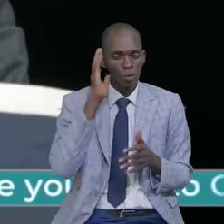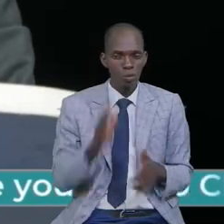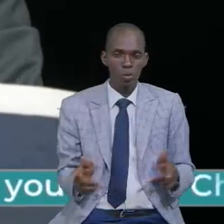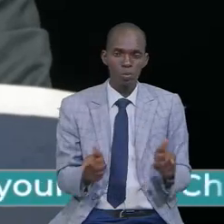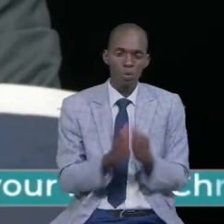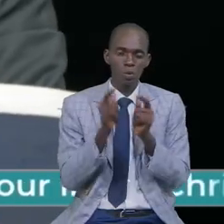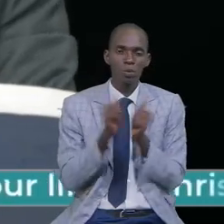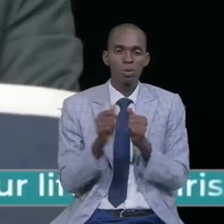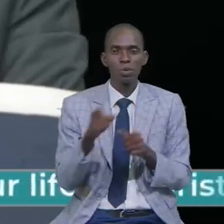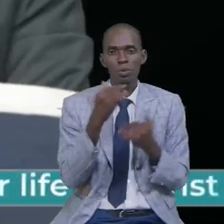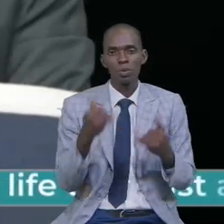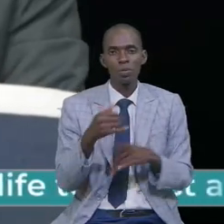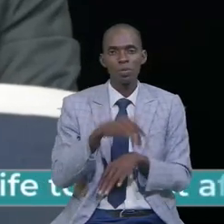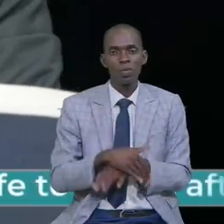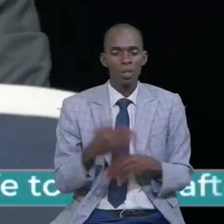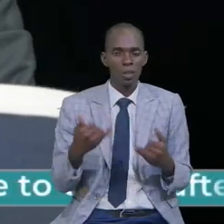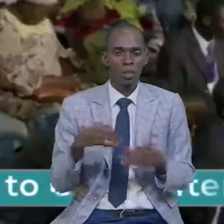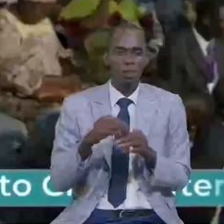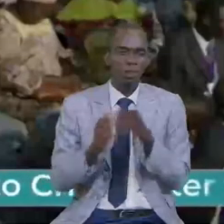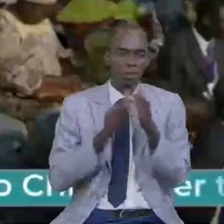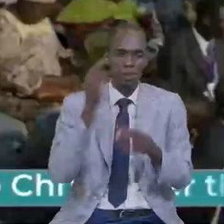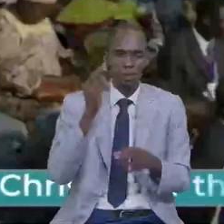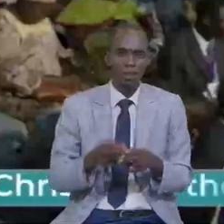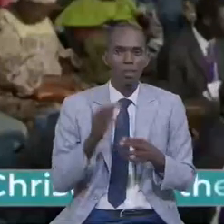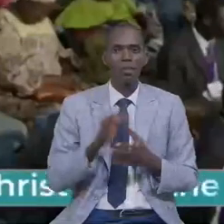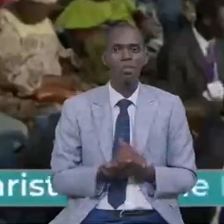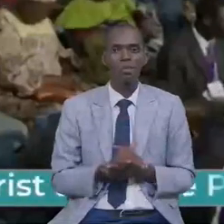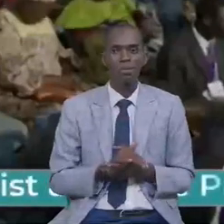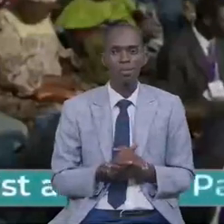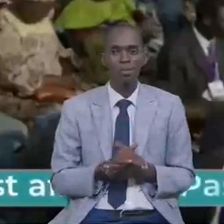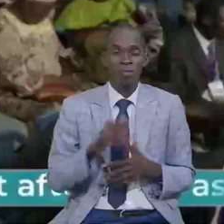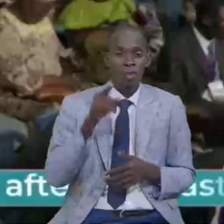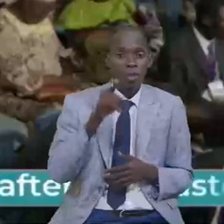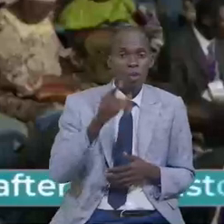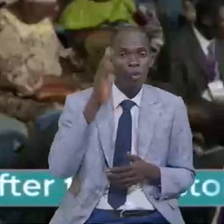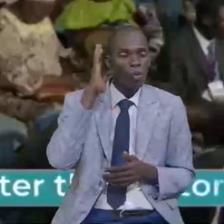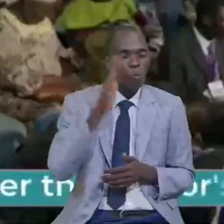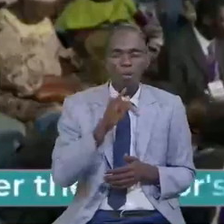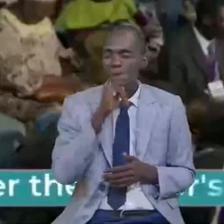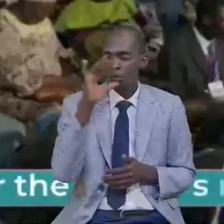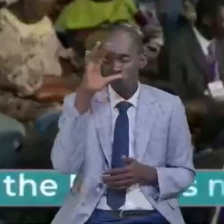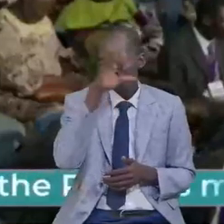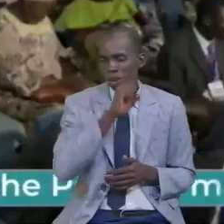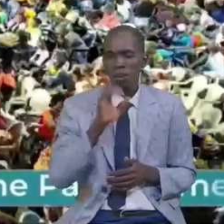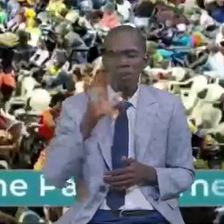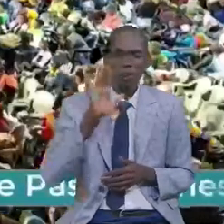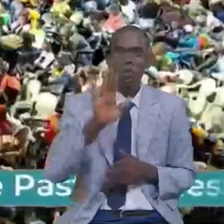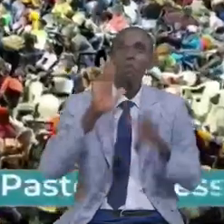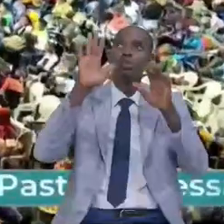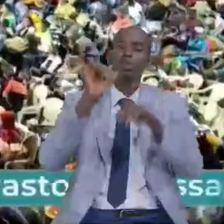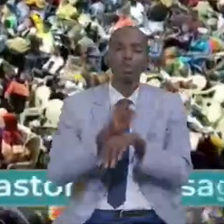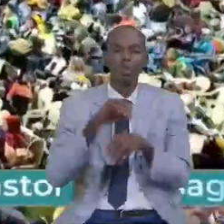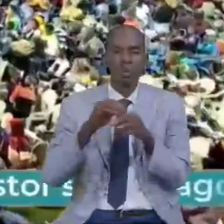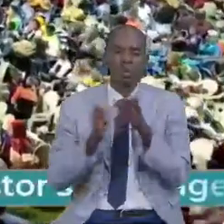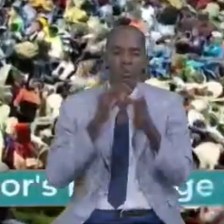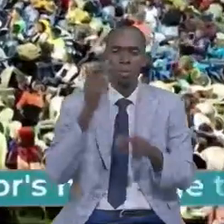soir. Ça va vous atteindre ce soir. Vous ne raterez pas vos miracles au nom de Jésus.